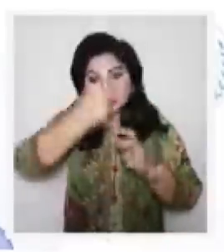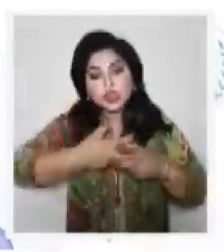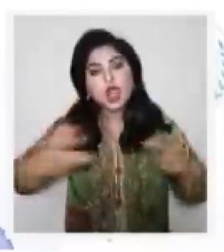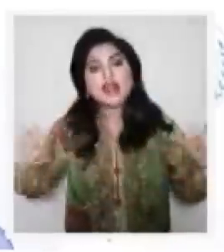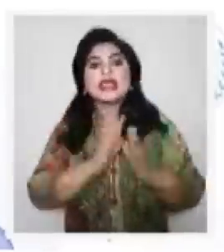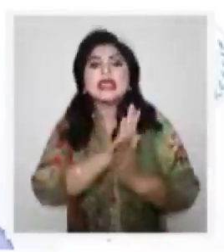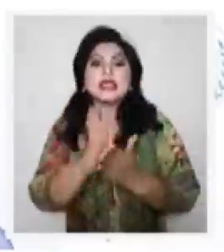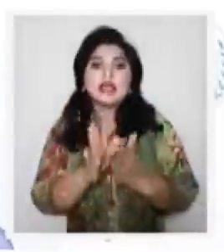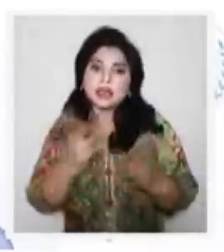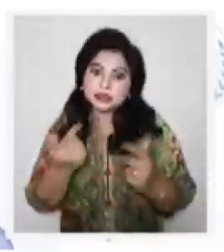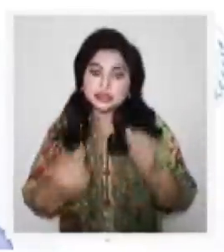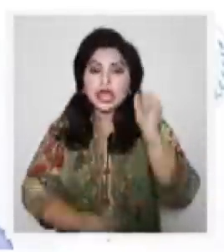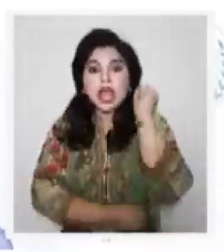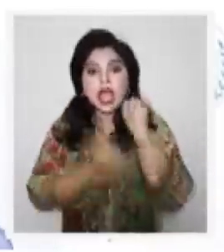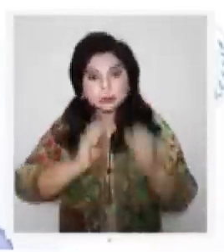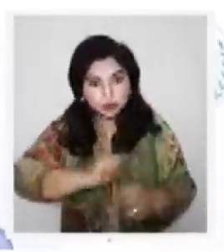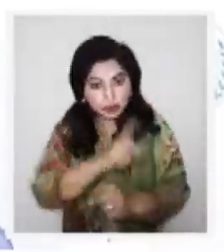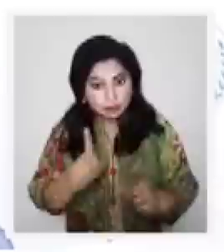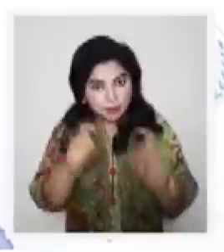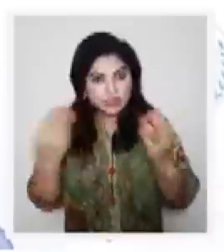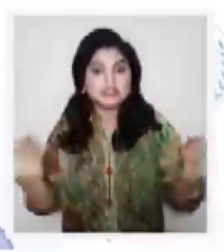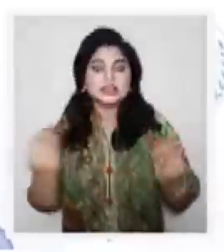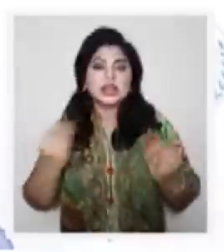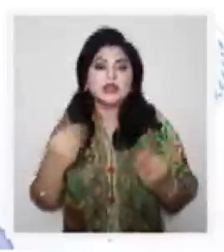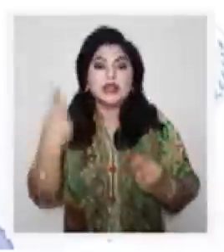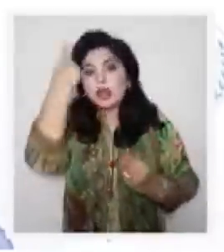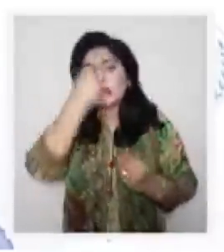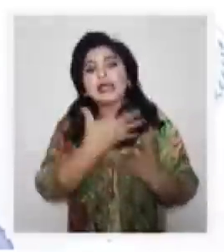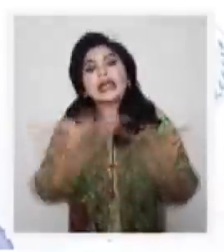ভর্তি হতে পারবে, কারণ বেড শয্যা অনেক শয্যা খালি আছে।